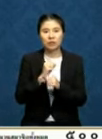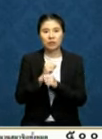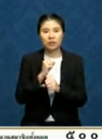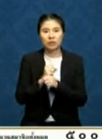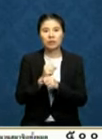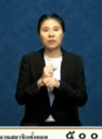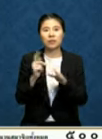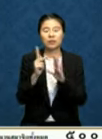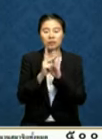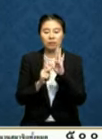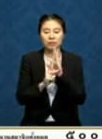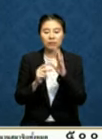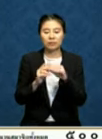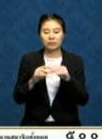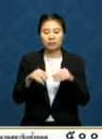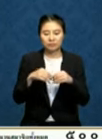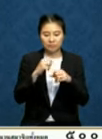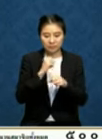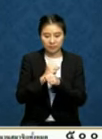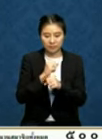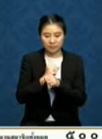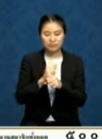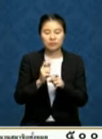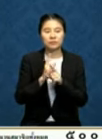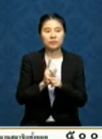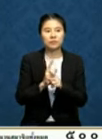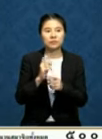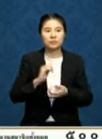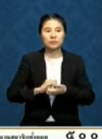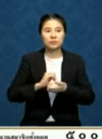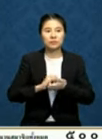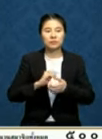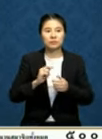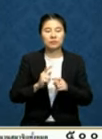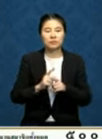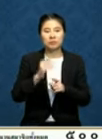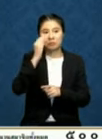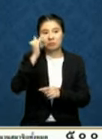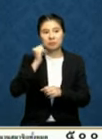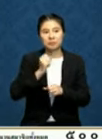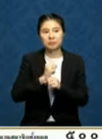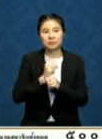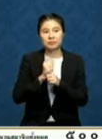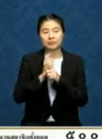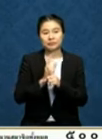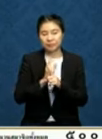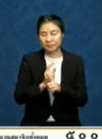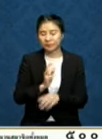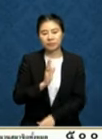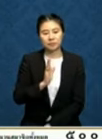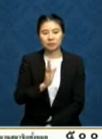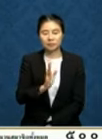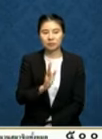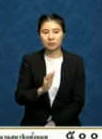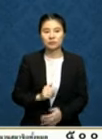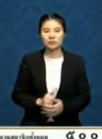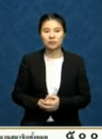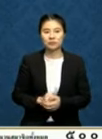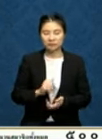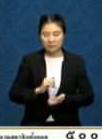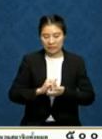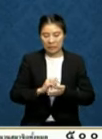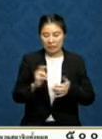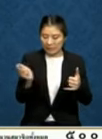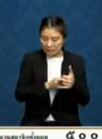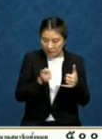หมายนะคะให้เป็นไปตามอนุสัญญาค่ะเพราะว่าเราต้องปฏิบัติตามโดยสุจริตอยู่แล้วนะคะถ้าเราดูการจั